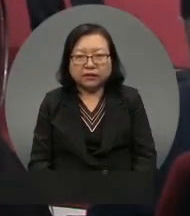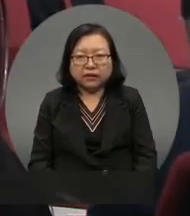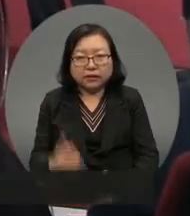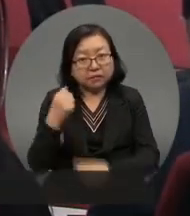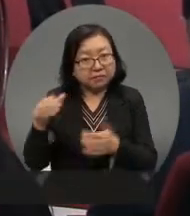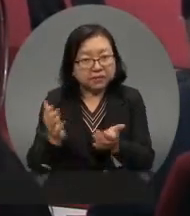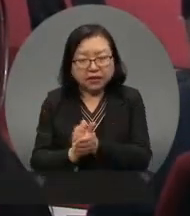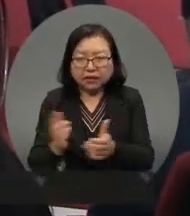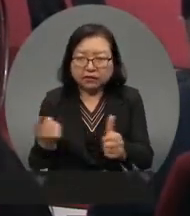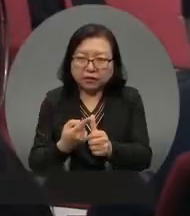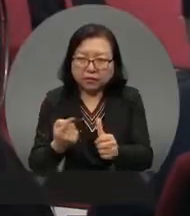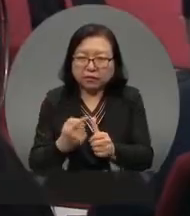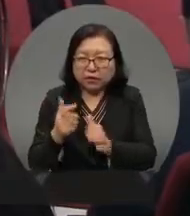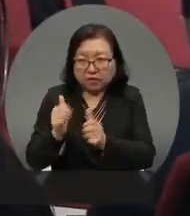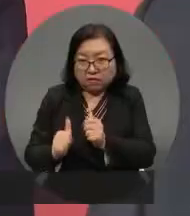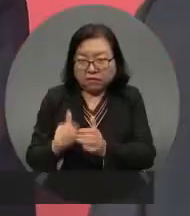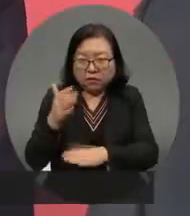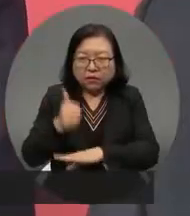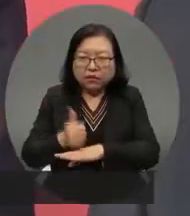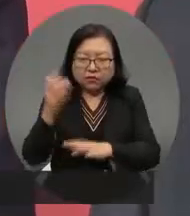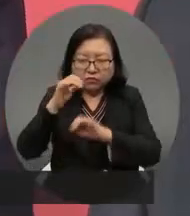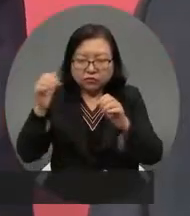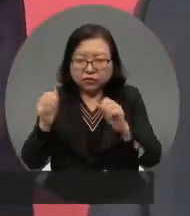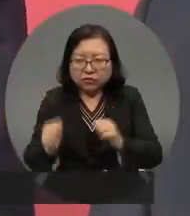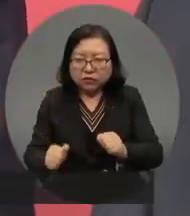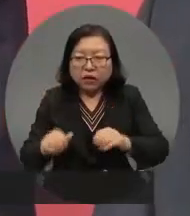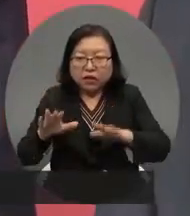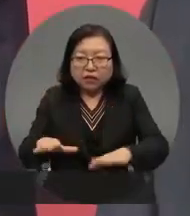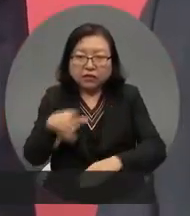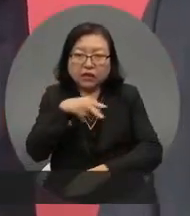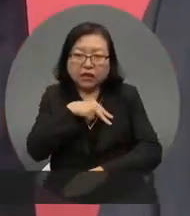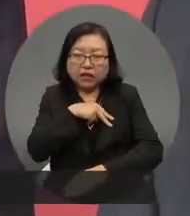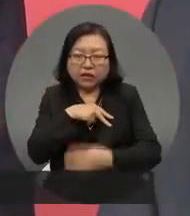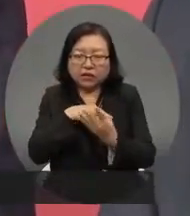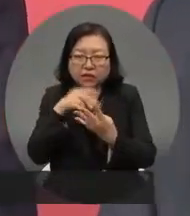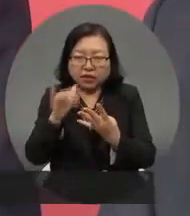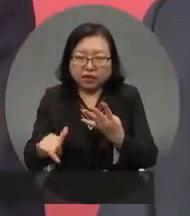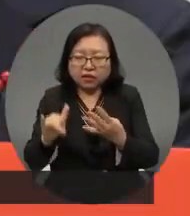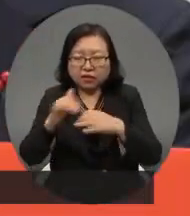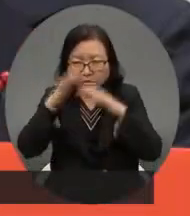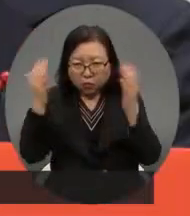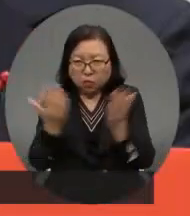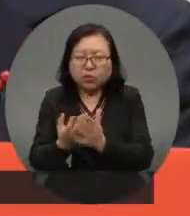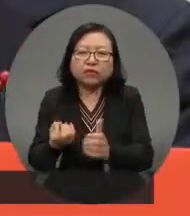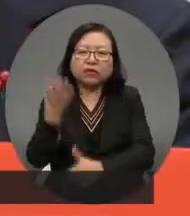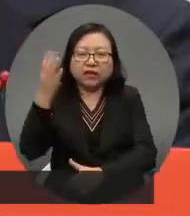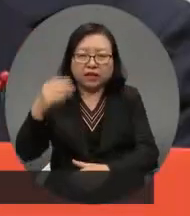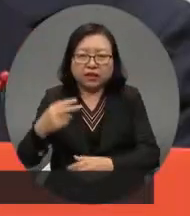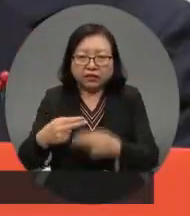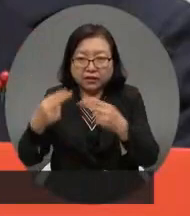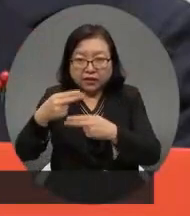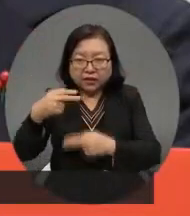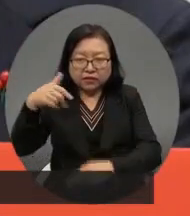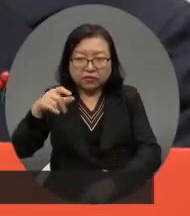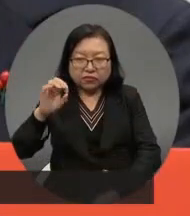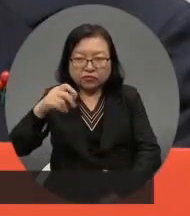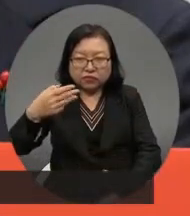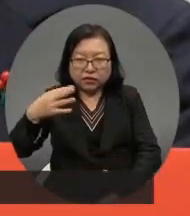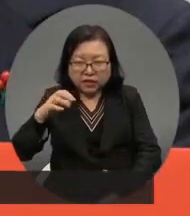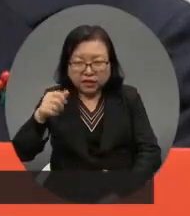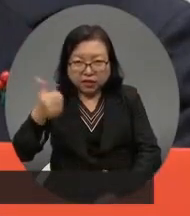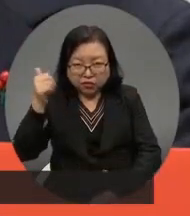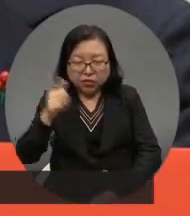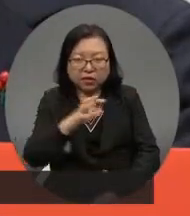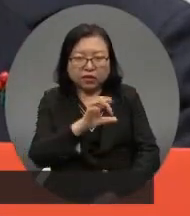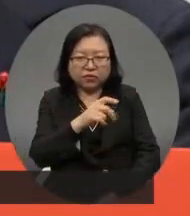국민의힘 1차 경선 결과 충북의 현역 국회의원 4명이 모두 승리했습니다. 청주 상당에선 정우택 의원이 윤곽근